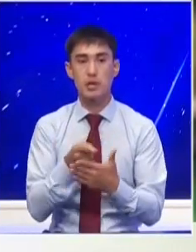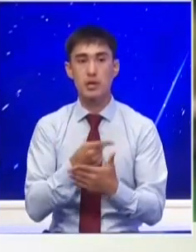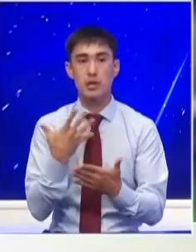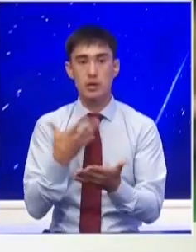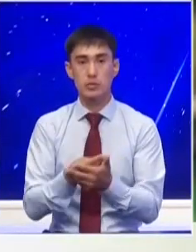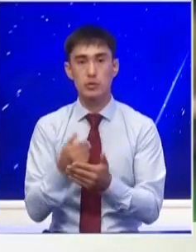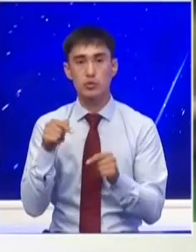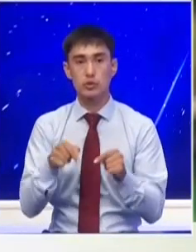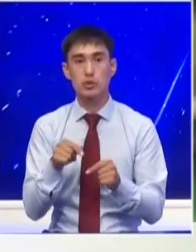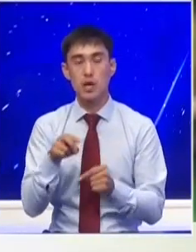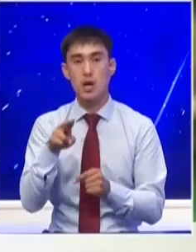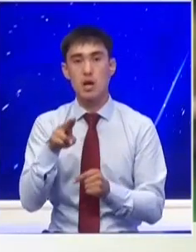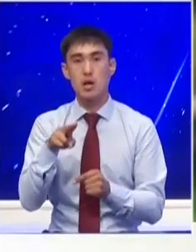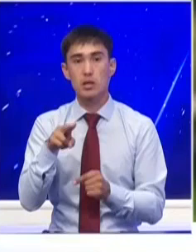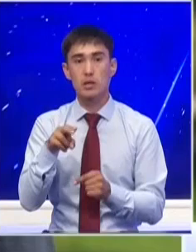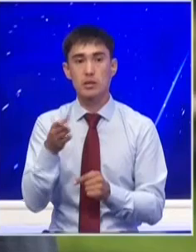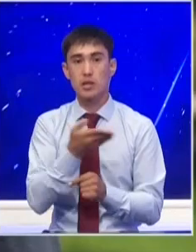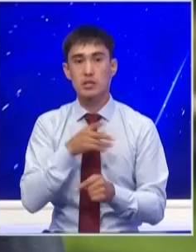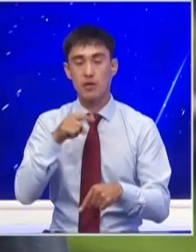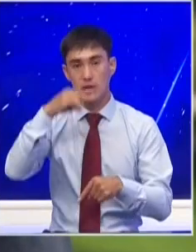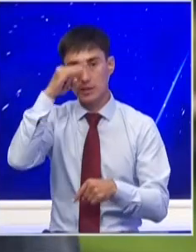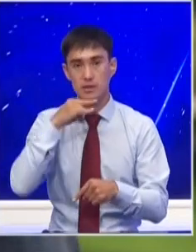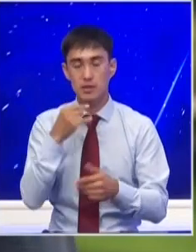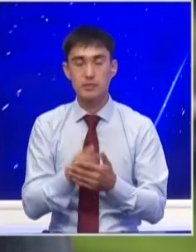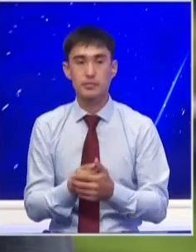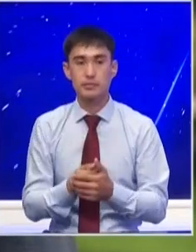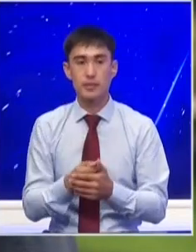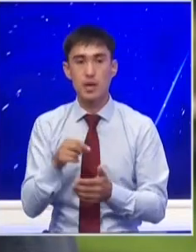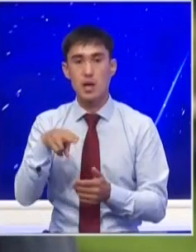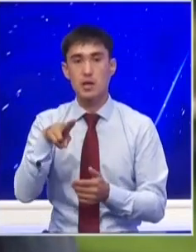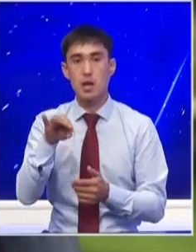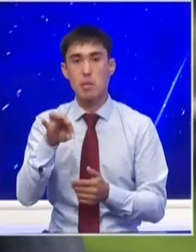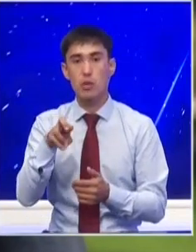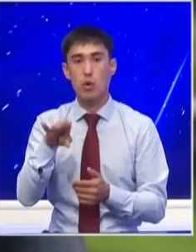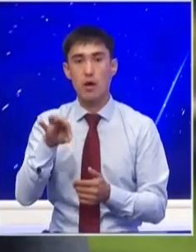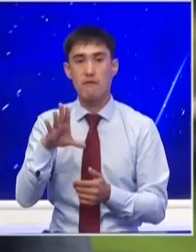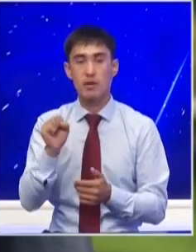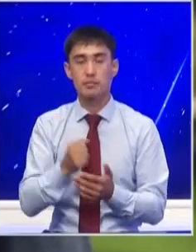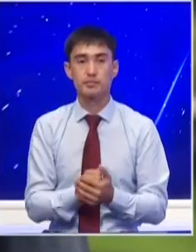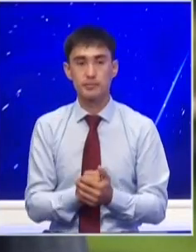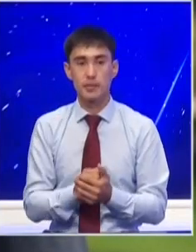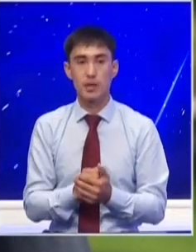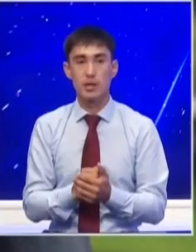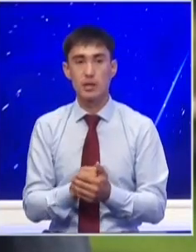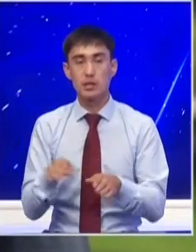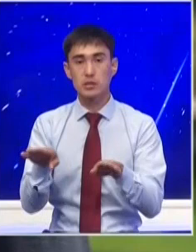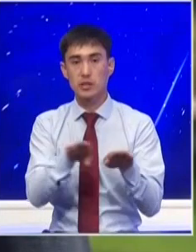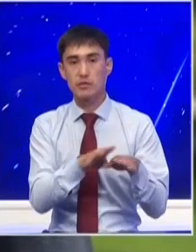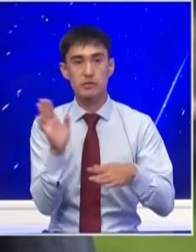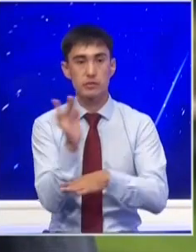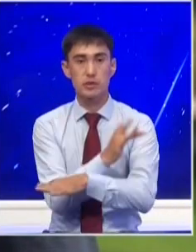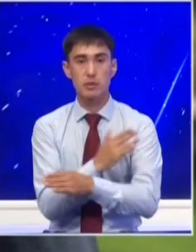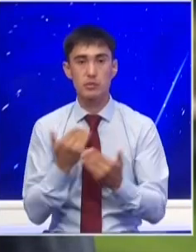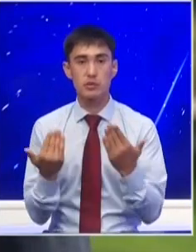основоположника детективного жанра нашего Казахстана Кемеля Токаева. Ну, парк он соответствует всем